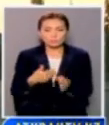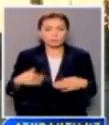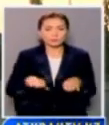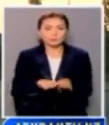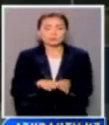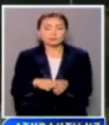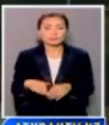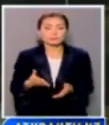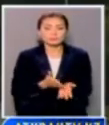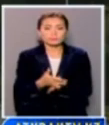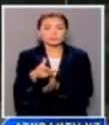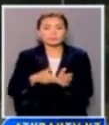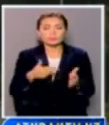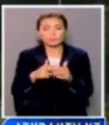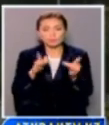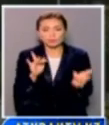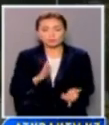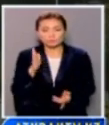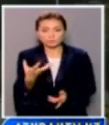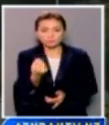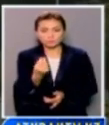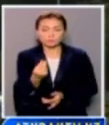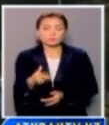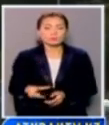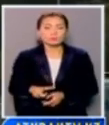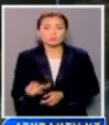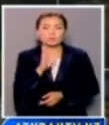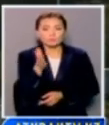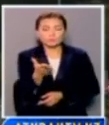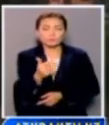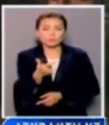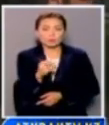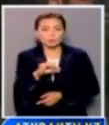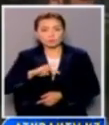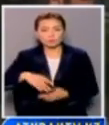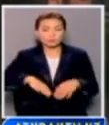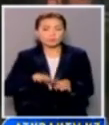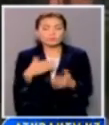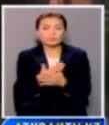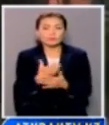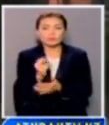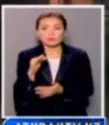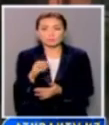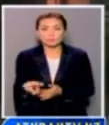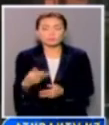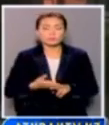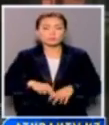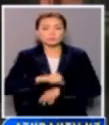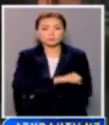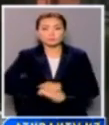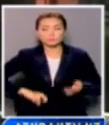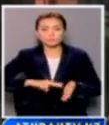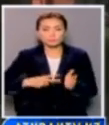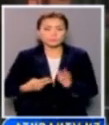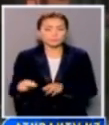закрыт перекресток у железнодорожного моста, а также и дорога, ведущая в микрорайон Геолог. По информации акимата, на этой территории